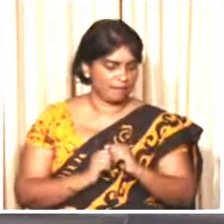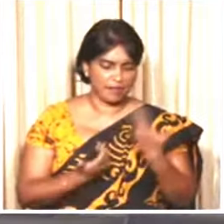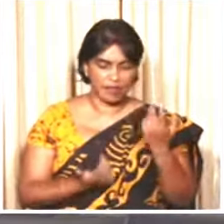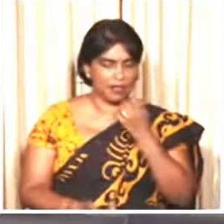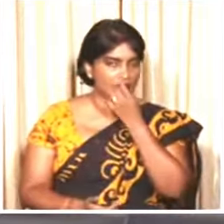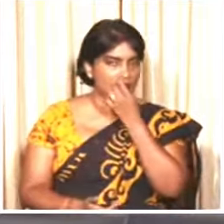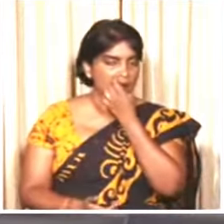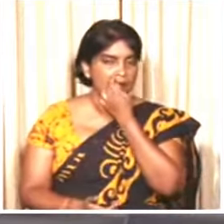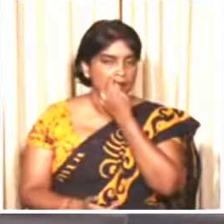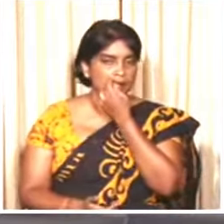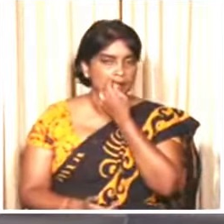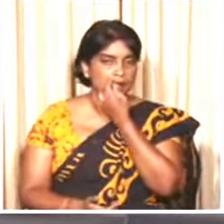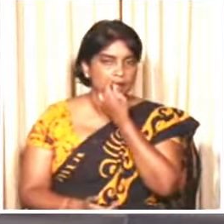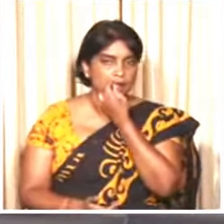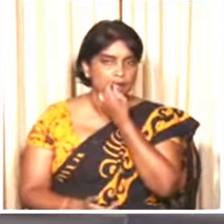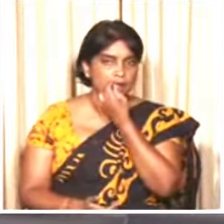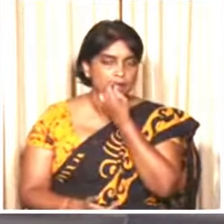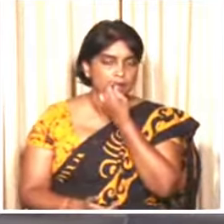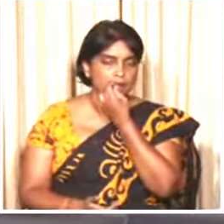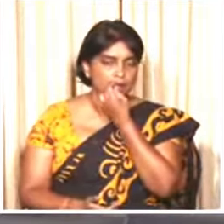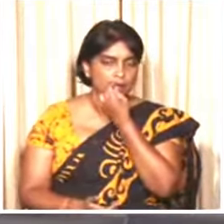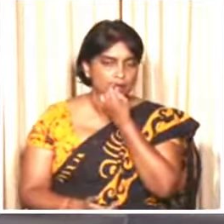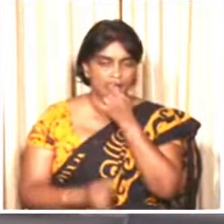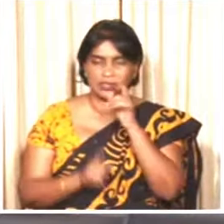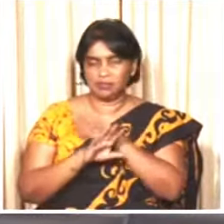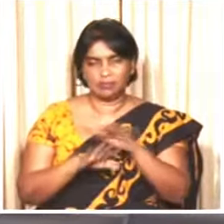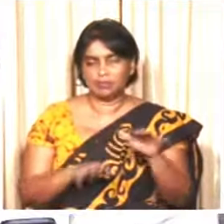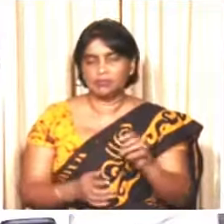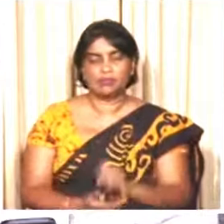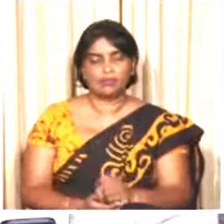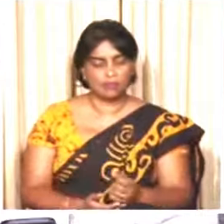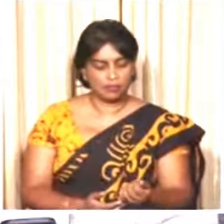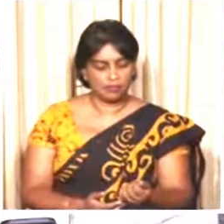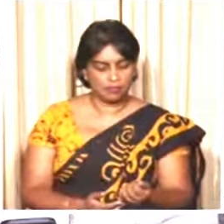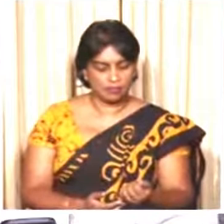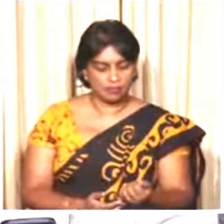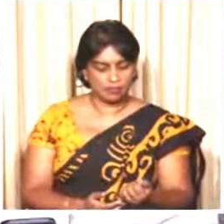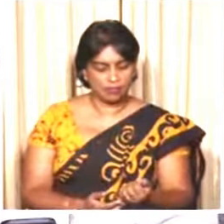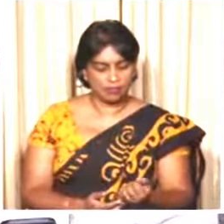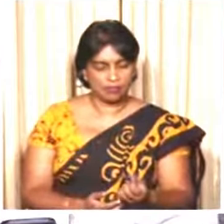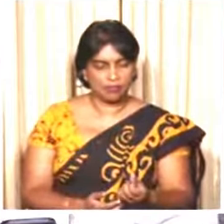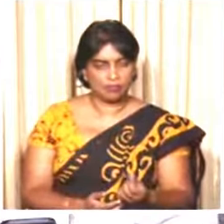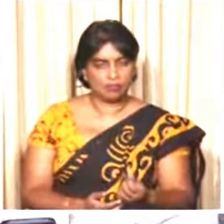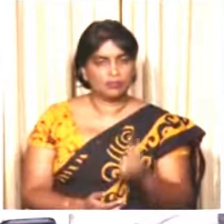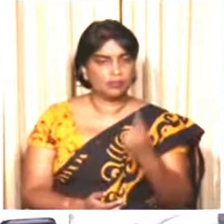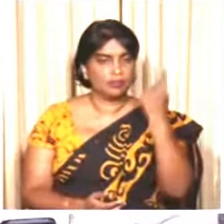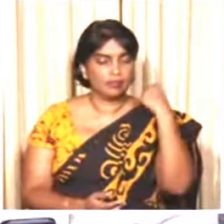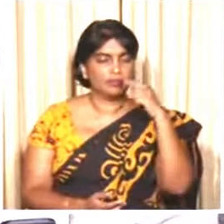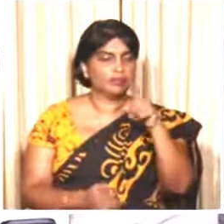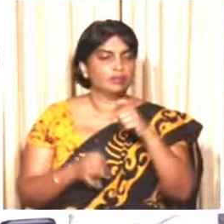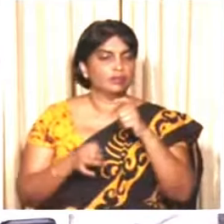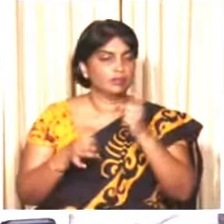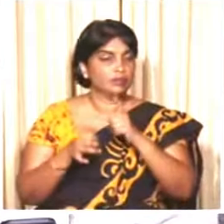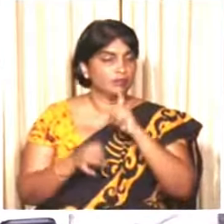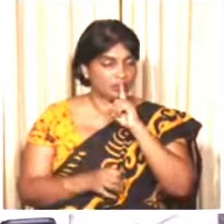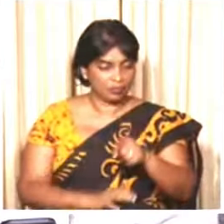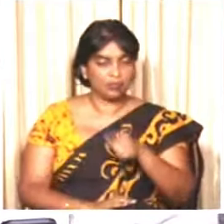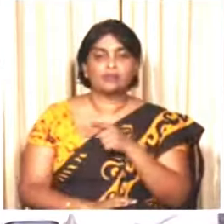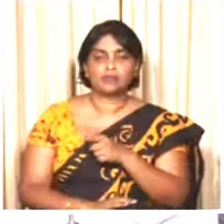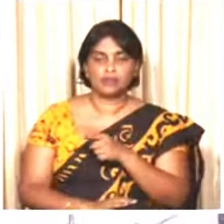නැහැ. හොඳයි. කිරැලමැතුම අවසන් කරන්න කියලා. එතුමා ජීසරේ කතා කරනකොට එතුමා